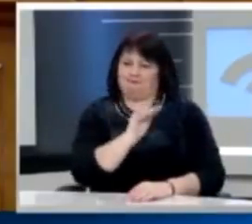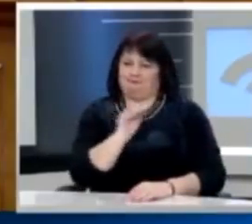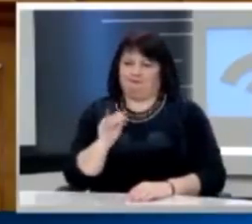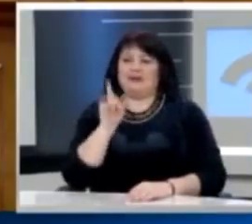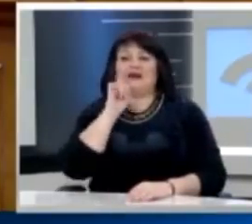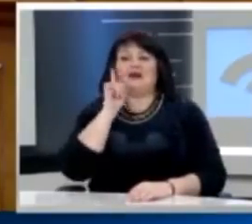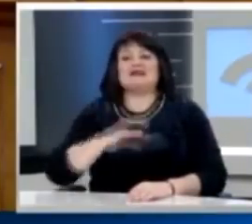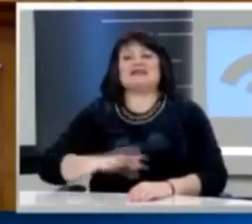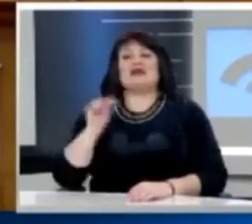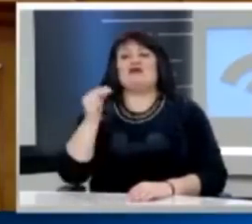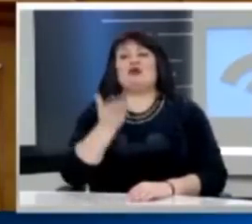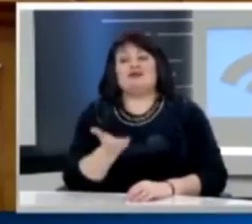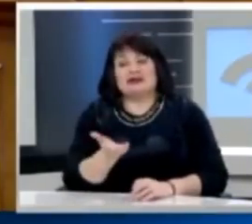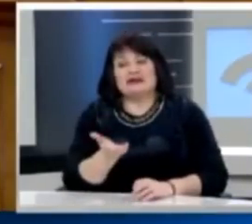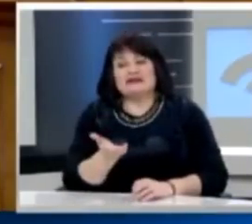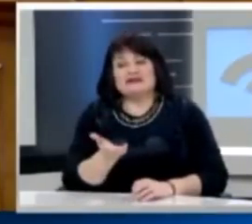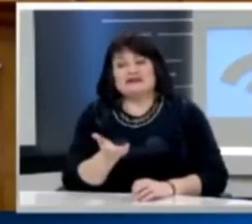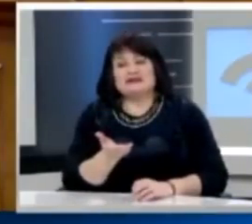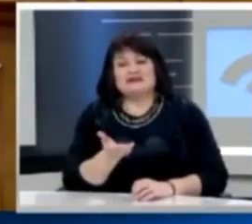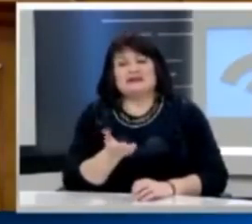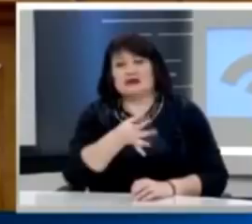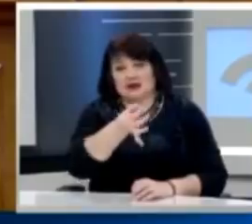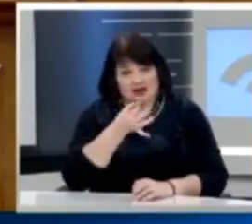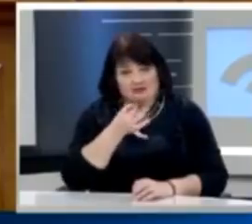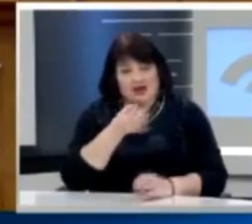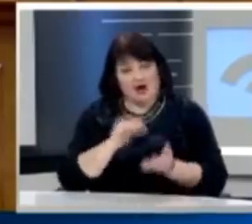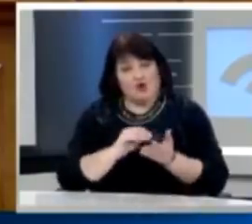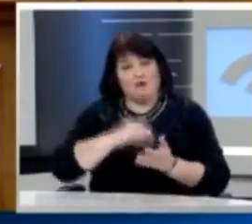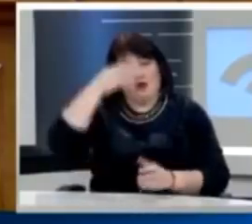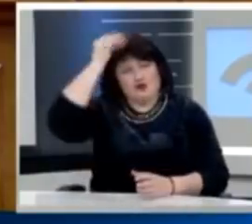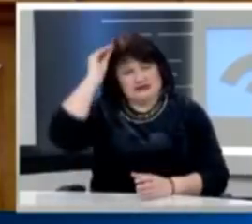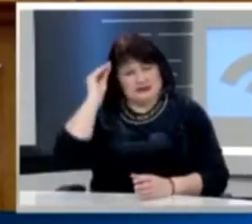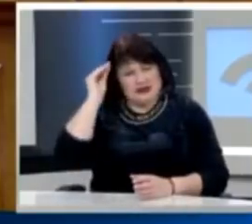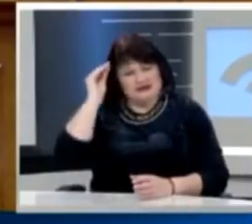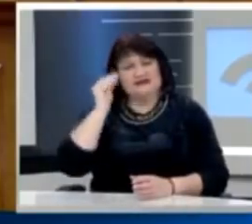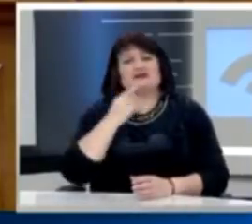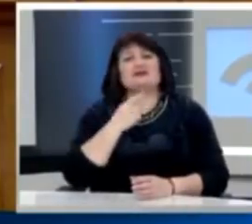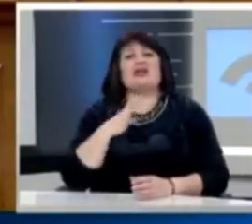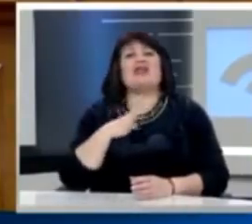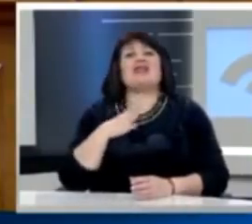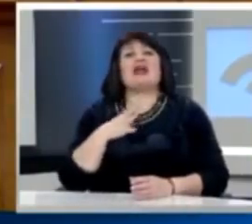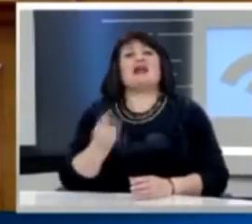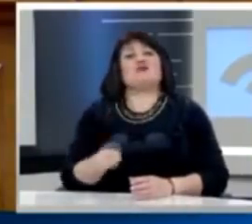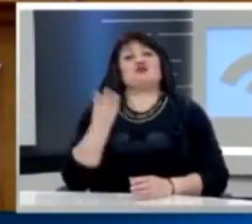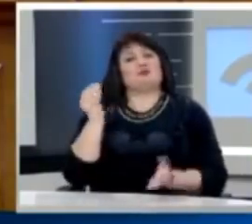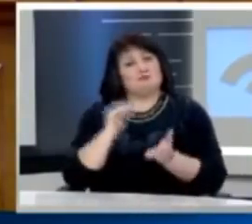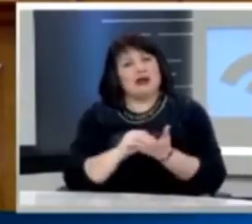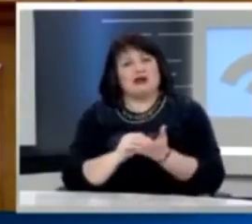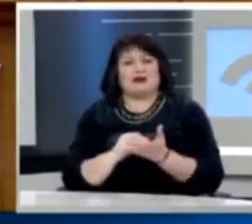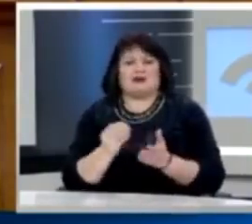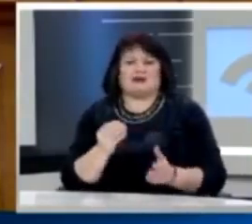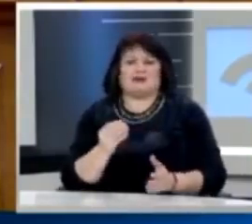βουλευτές, μας είπε επίσης ο κύριος Τσίπρας ότι θέλει ανανέωση της ψήφου